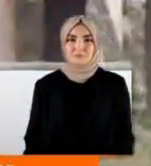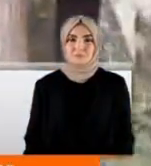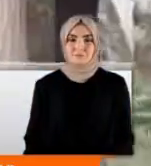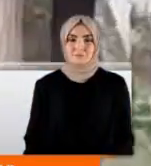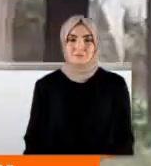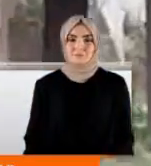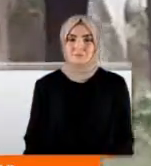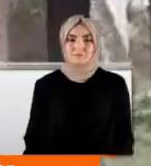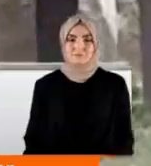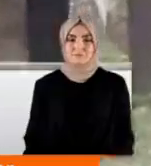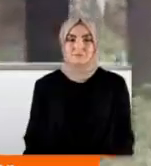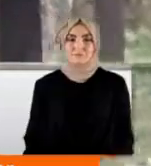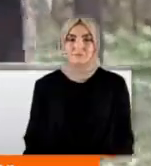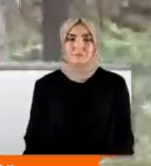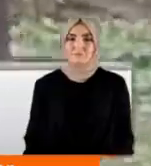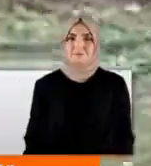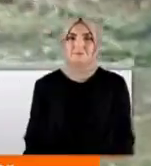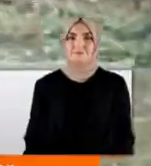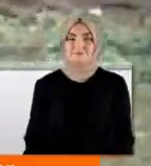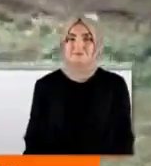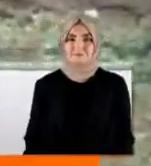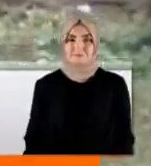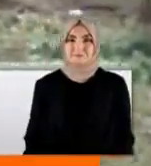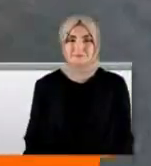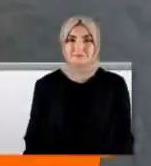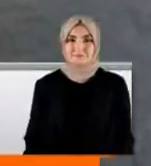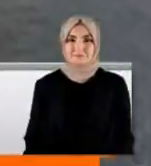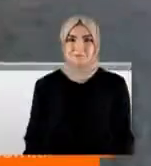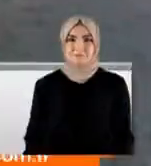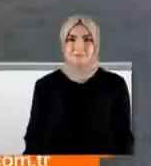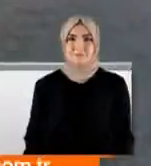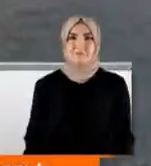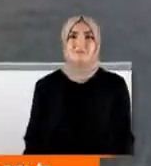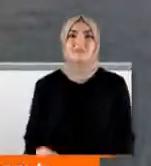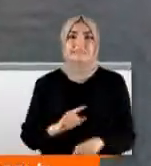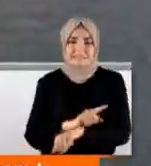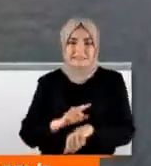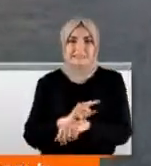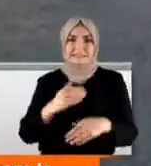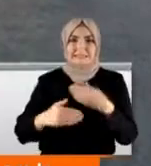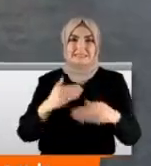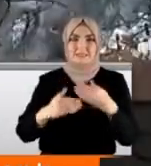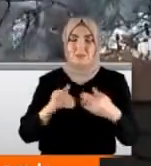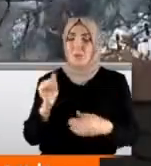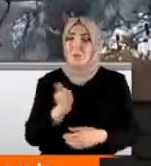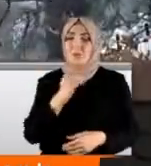Cami yanıyor. Tarihi Vaniköy Camisi. Hadi ya. Geçen her saniye büyük önem taşıyordu. Tarihi camiyi kurtarmak için